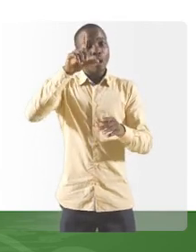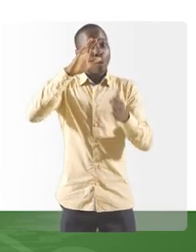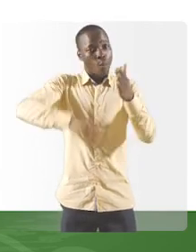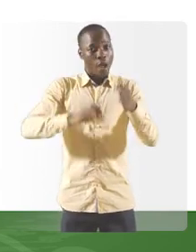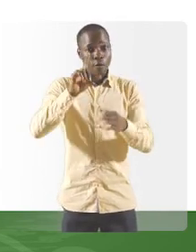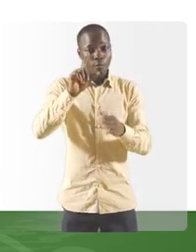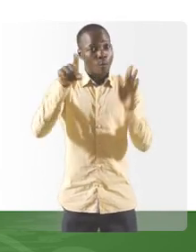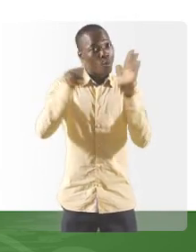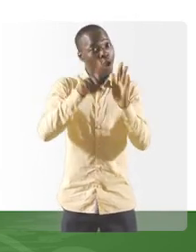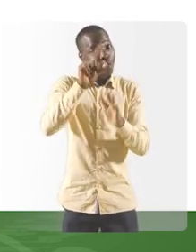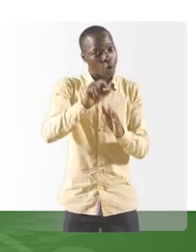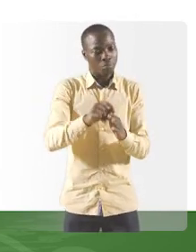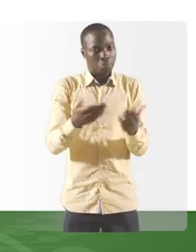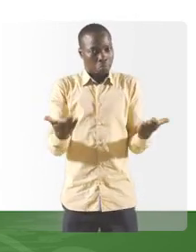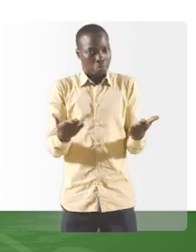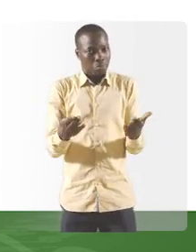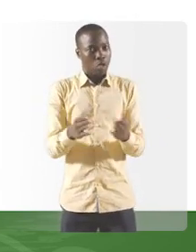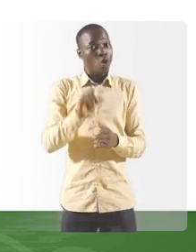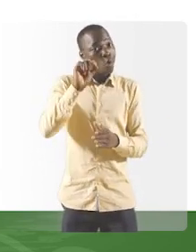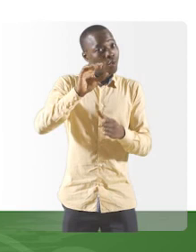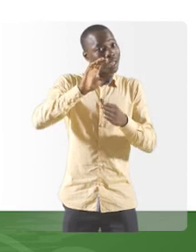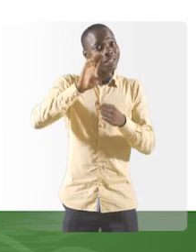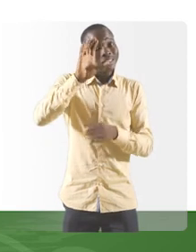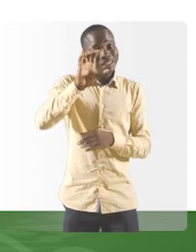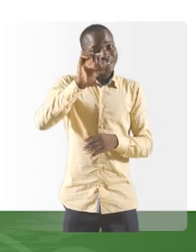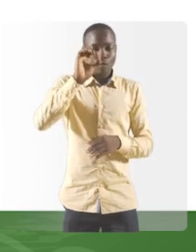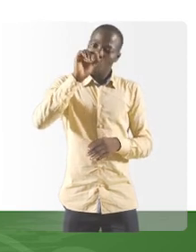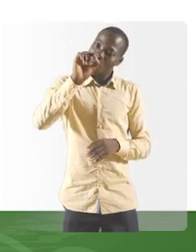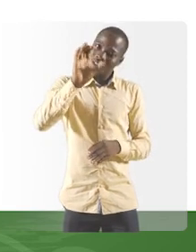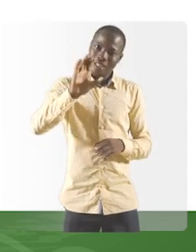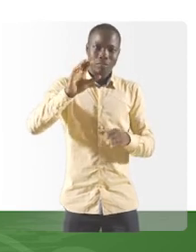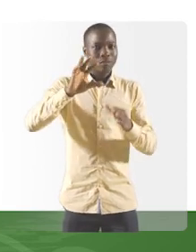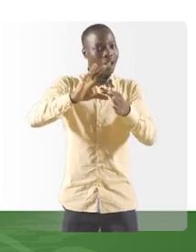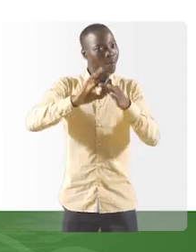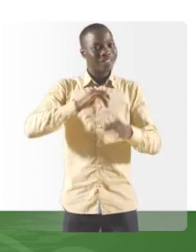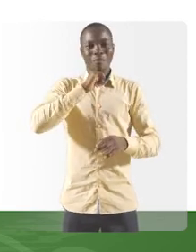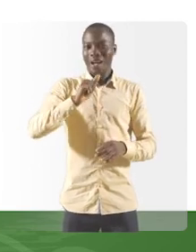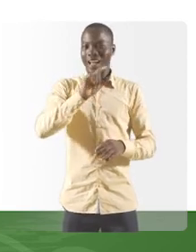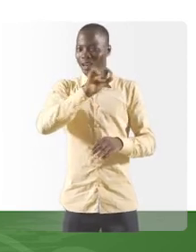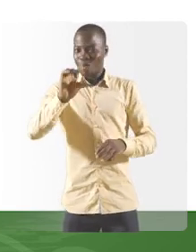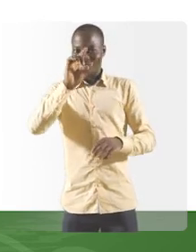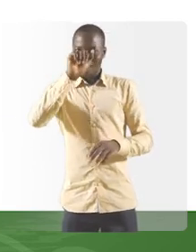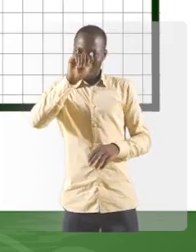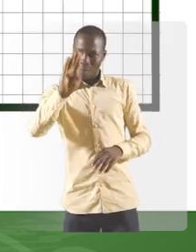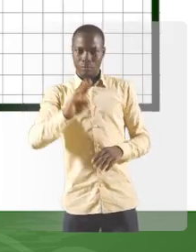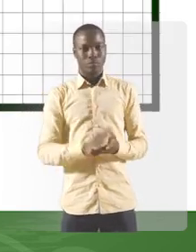point C n'appartient pas à la droite AB. Troisième question.